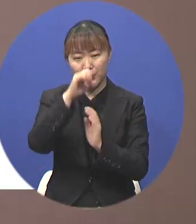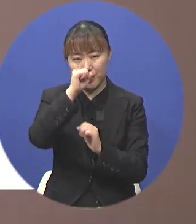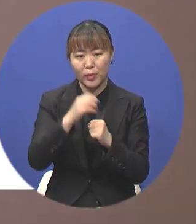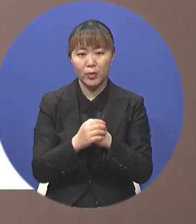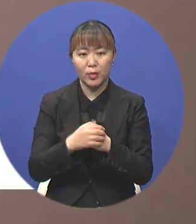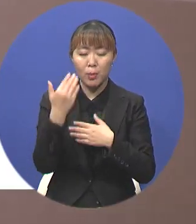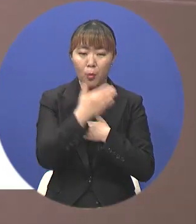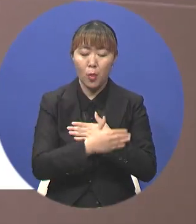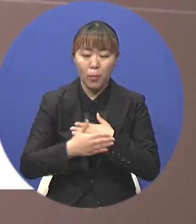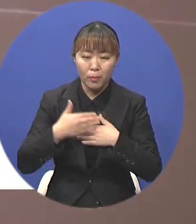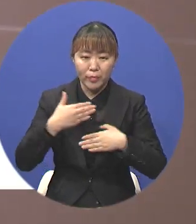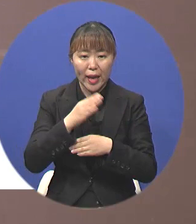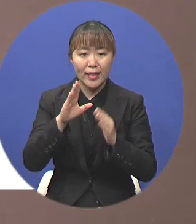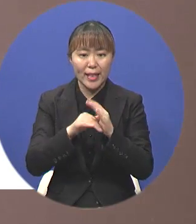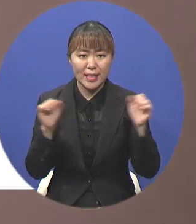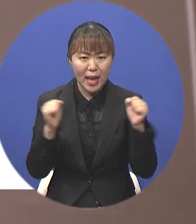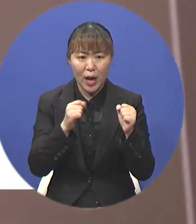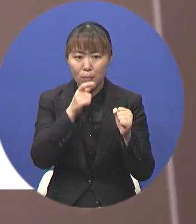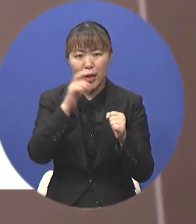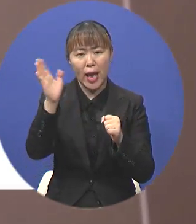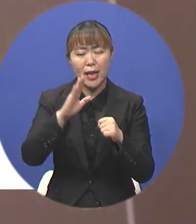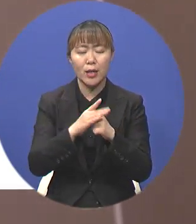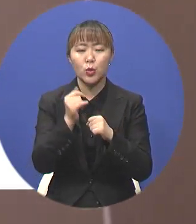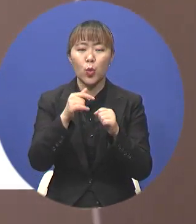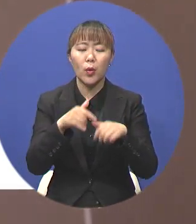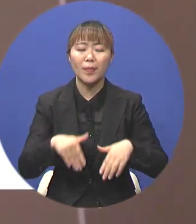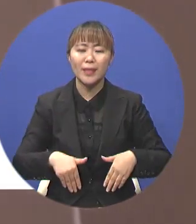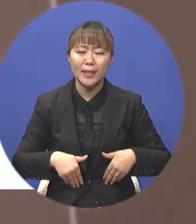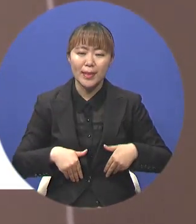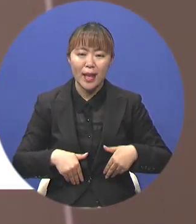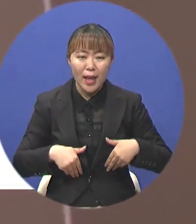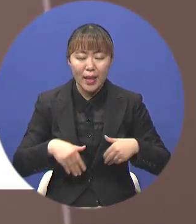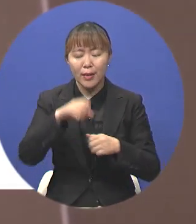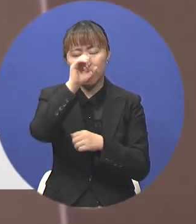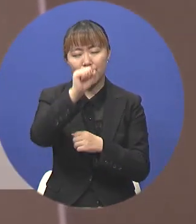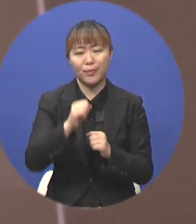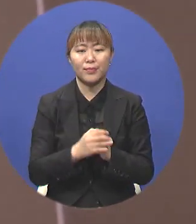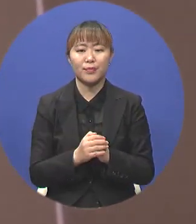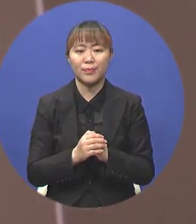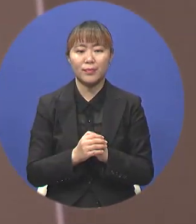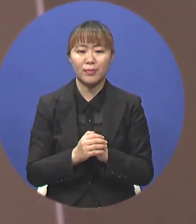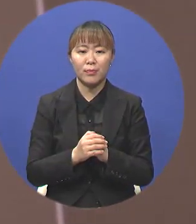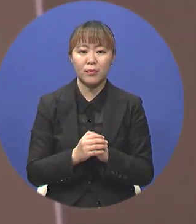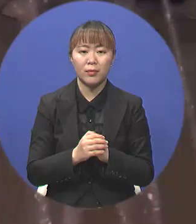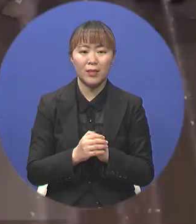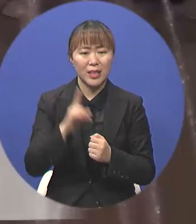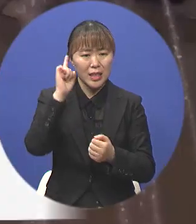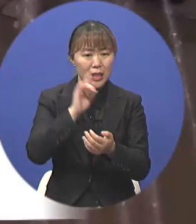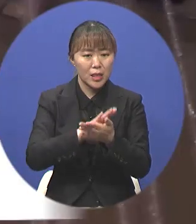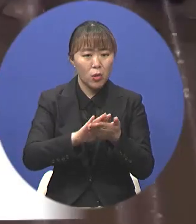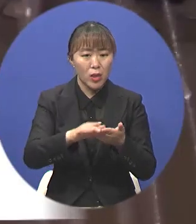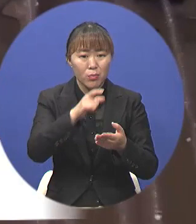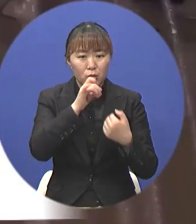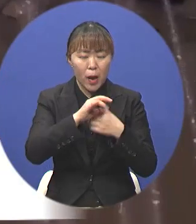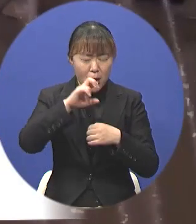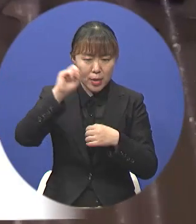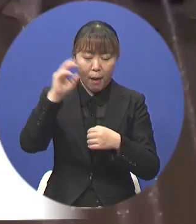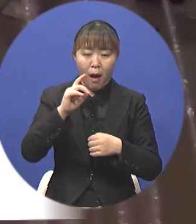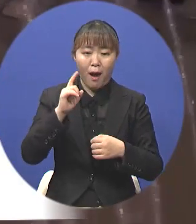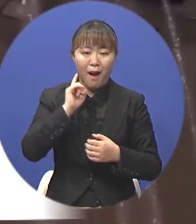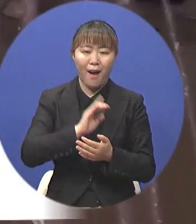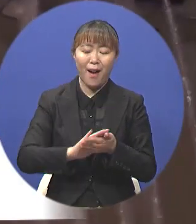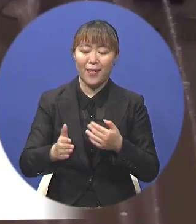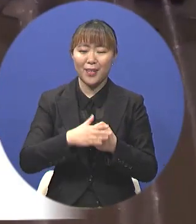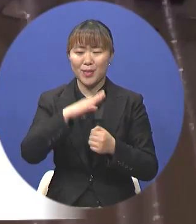몸을 씻을 때는 차가운 물 대신 물의 온도를 미지근하게 맞추는 게 낫습니다. 시원한 물로 하면 갑자기 시원해지니까